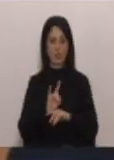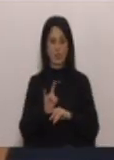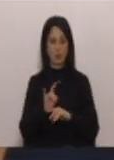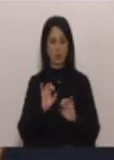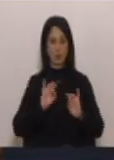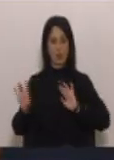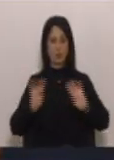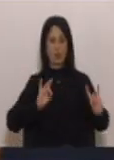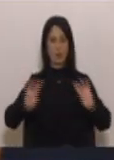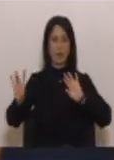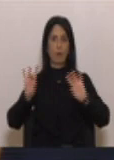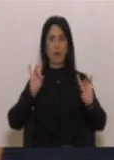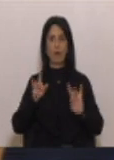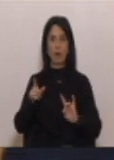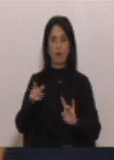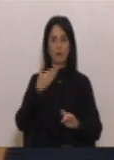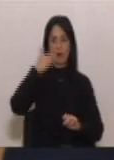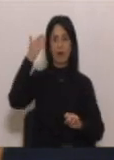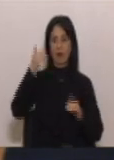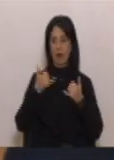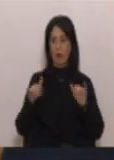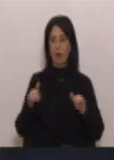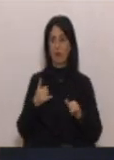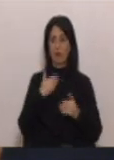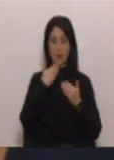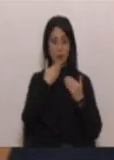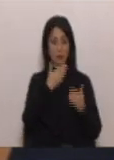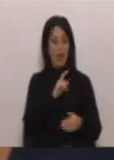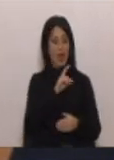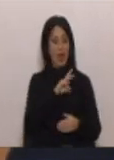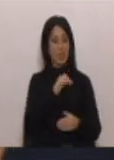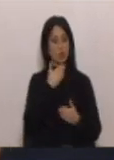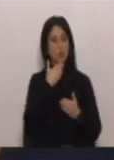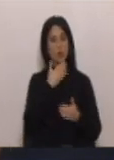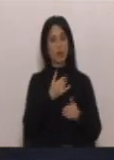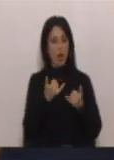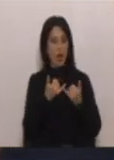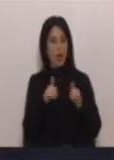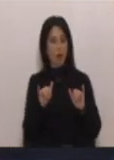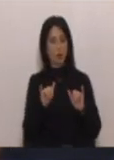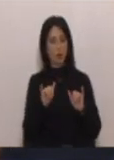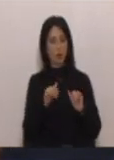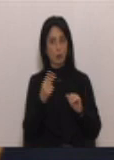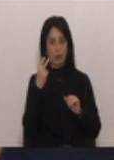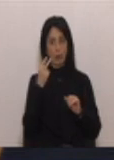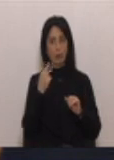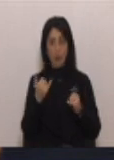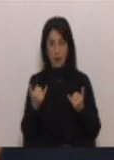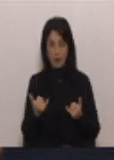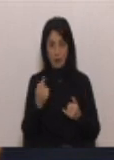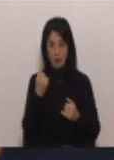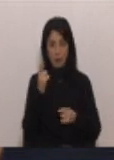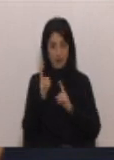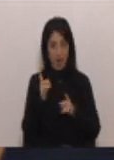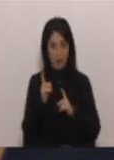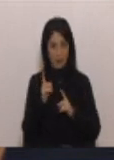სიცრუის ტირაჟირებაში. ისე გამაოცა რომ აგერ კითხე კაპტოელისოს გაოგნებული მიყურებდა. მე თქვი დღეს 1 აპრილი